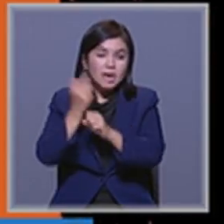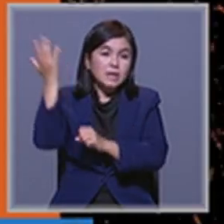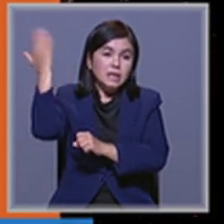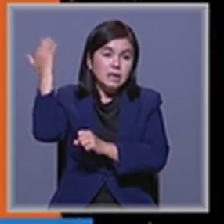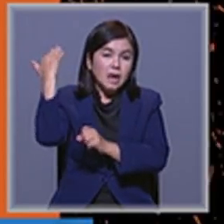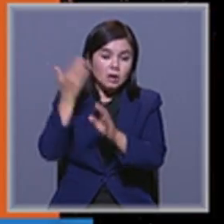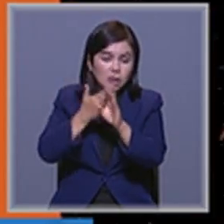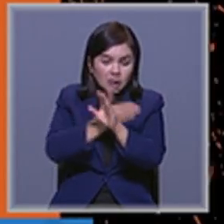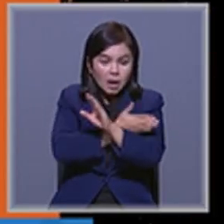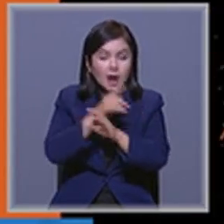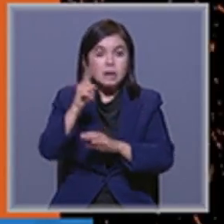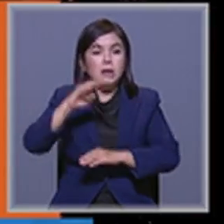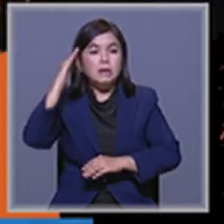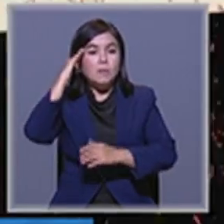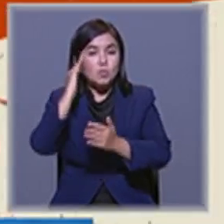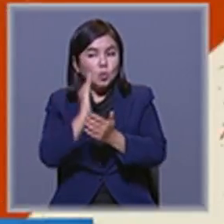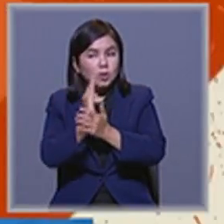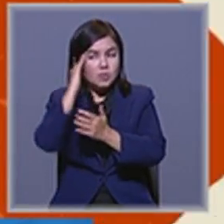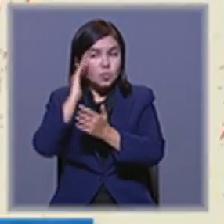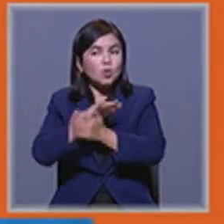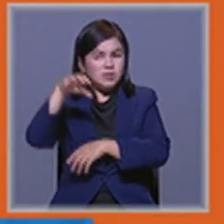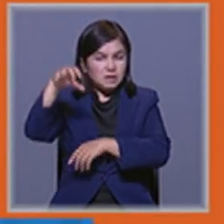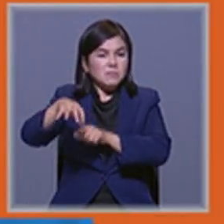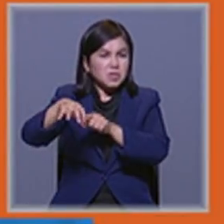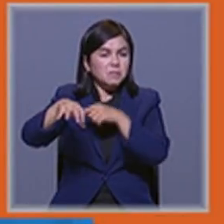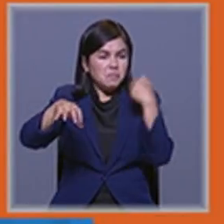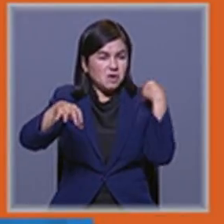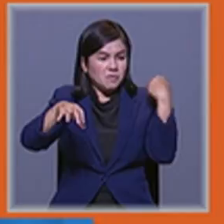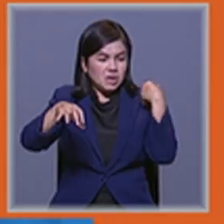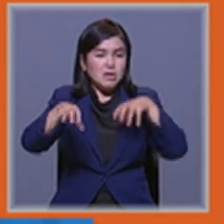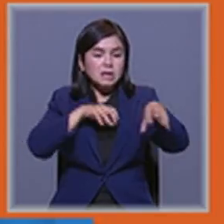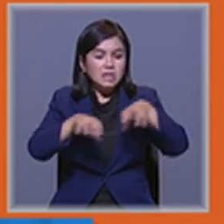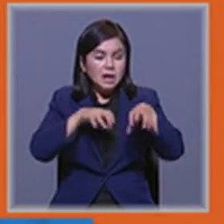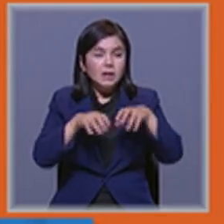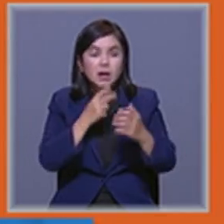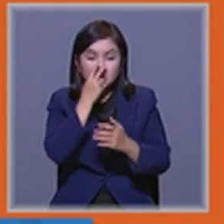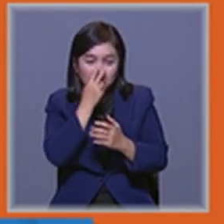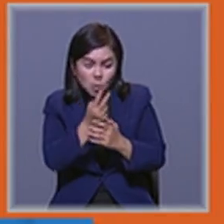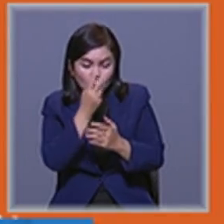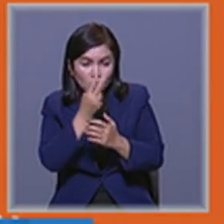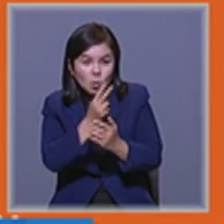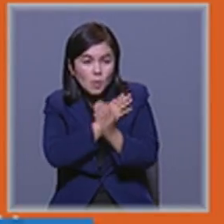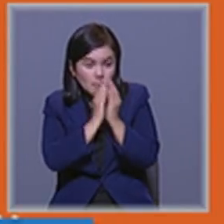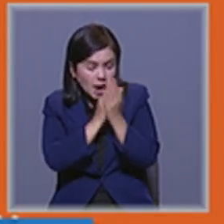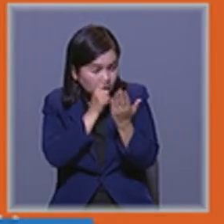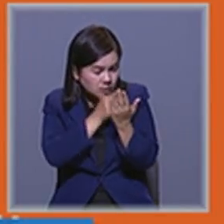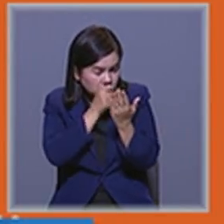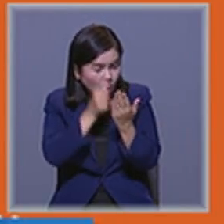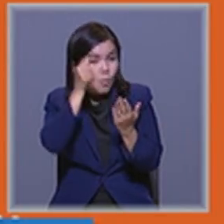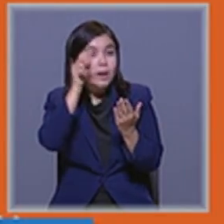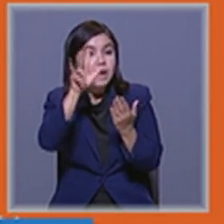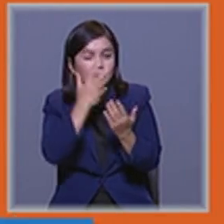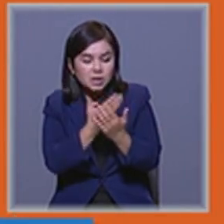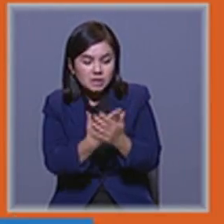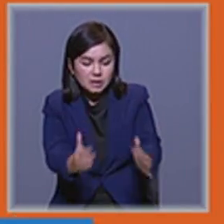ครับมีกองบัญชาการตำรวจแห่งหนึ่ง เขาสามารถจัดงานประกวดพระ3วันเนี่ยนะครับ มีรายได้ทั้งหม